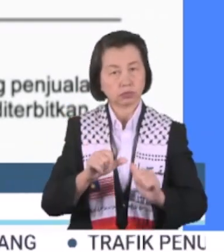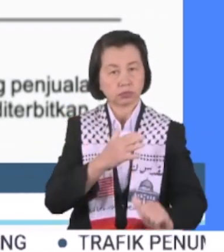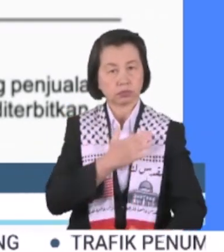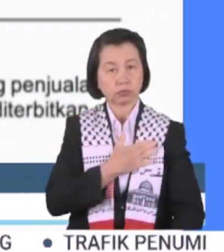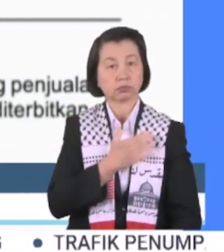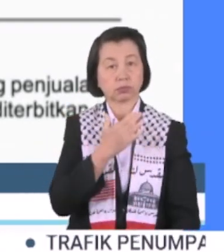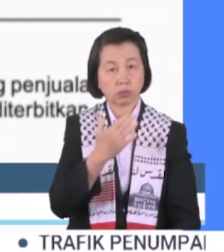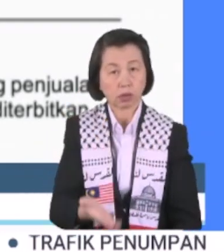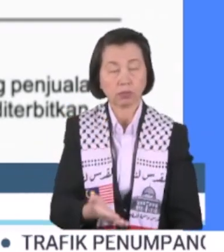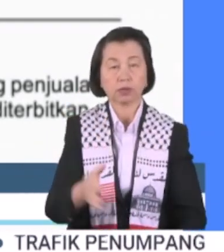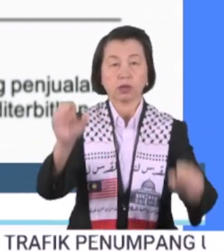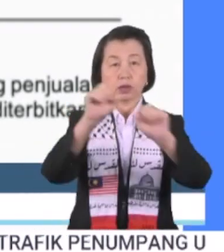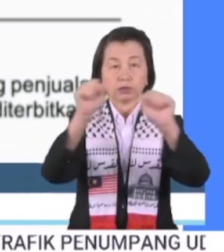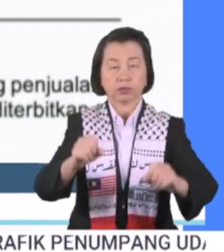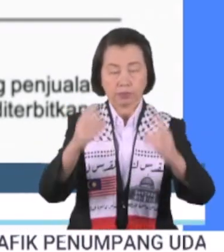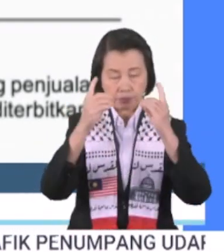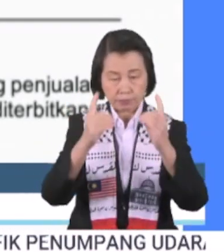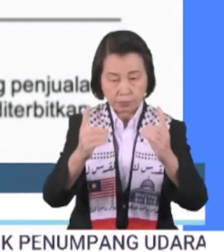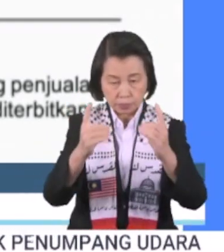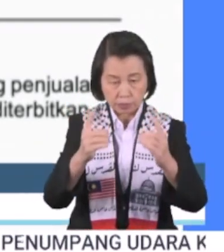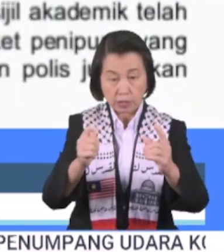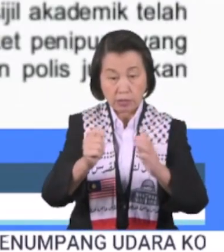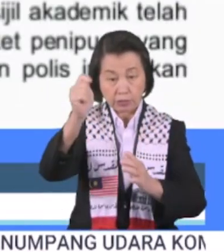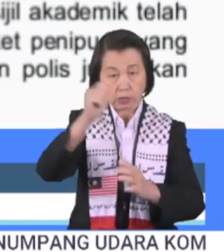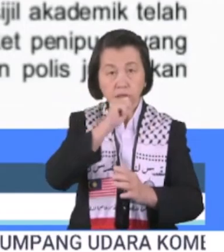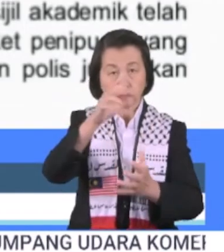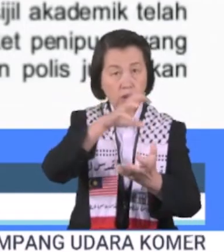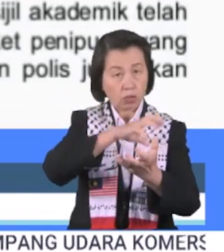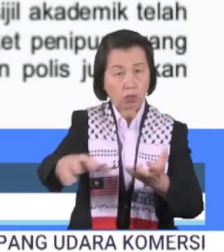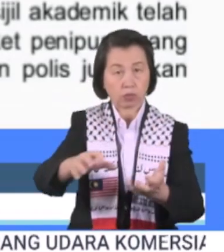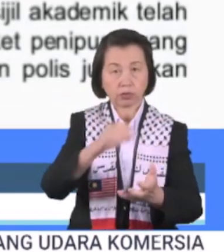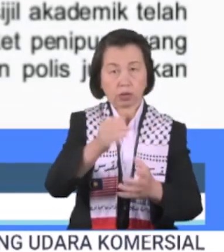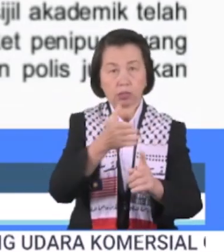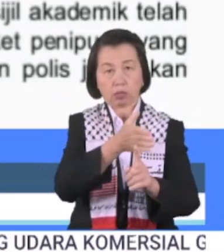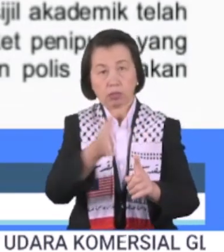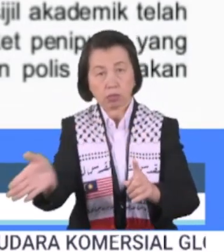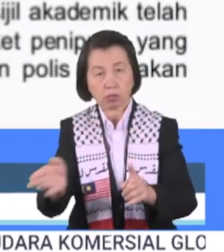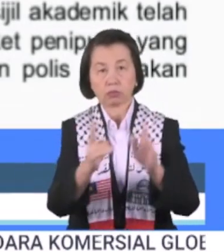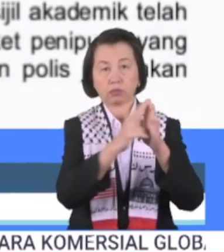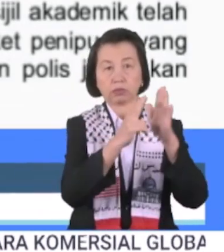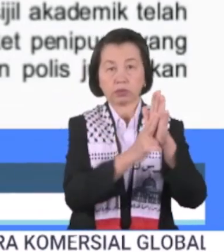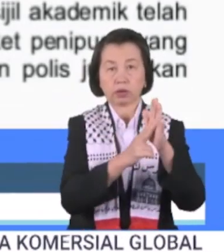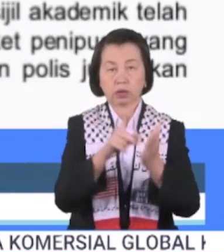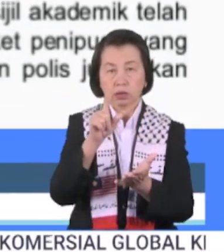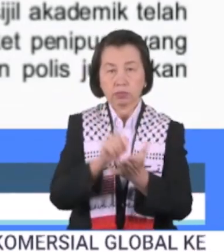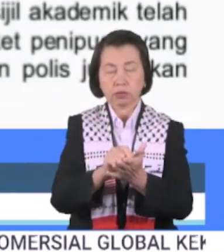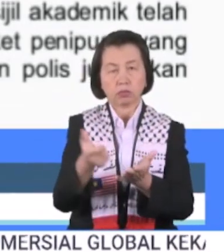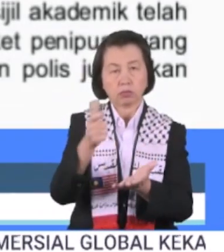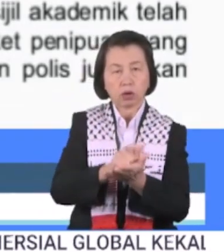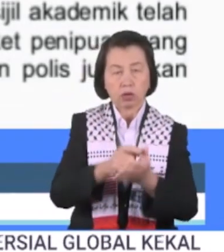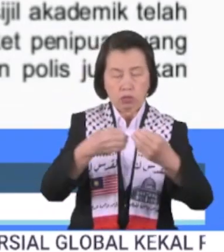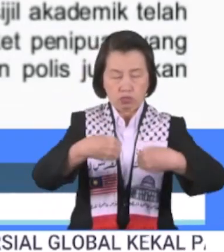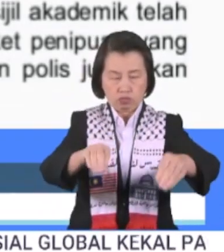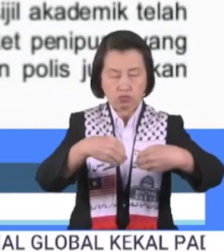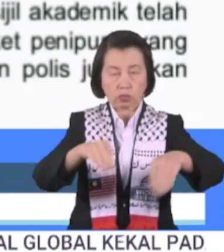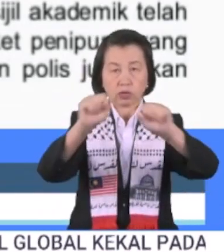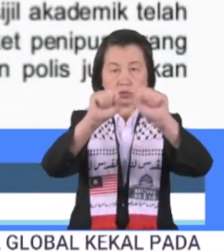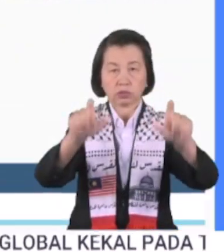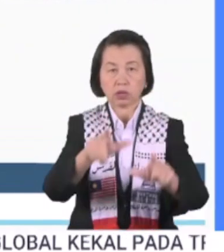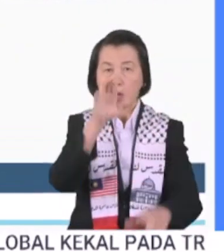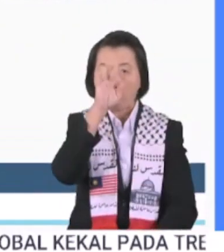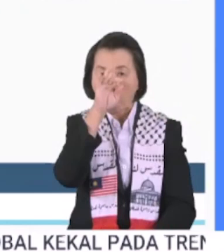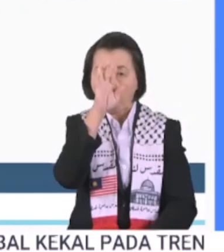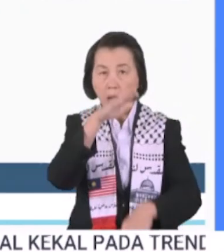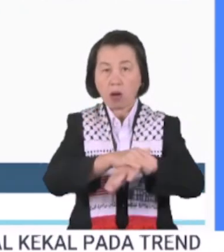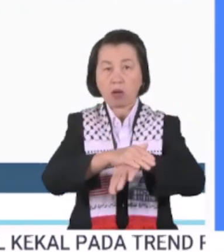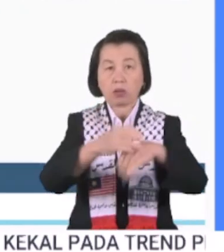untuk memastikan sistem pendidikan tinggi tidak tercemar dan menyalahi undang-undang. Media melaporkan sindiket penjualan sijil akademik palsu